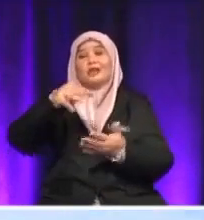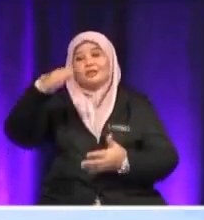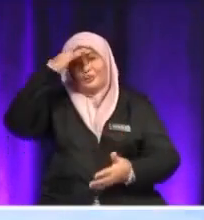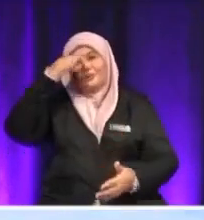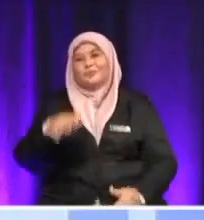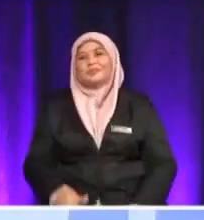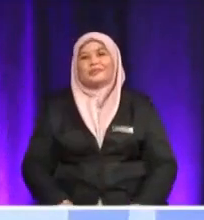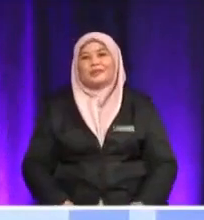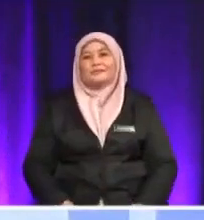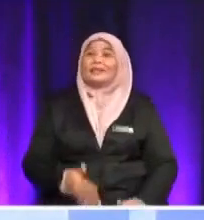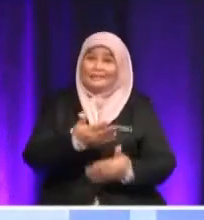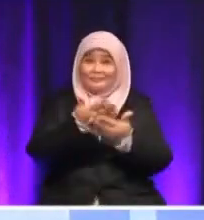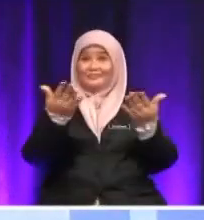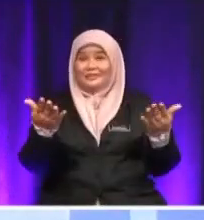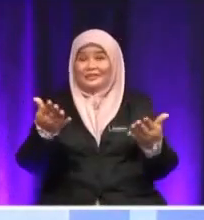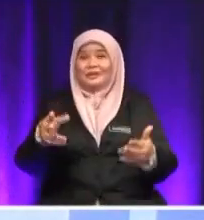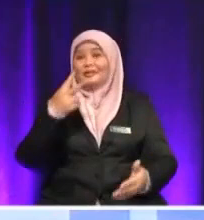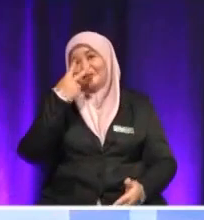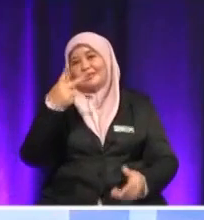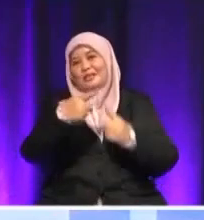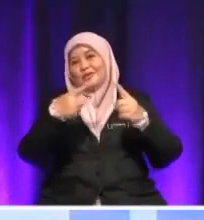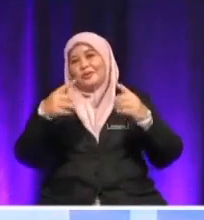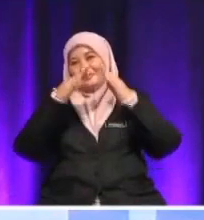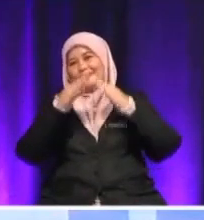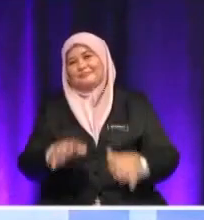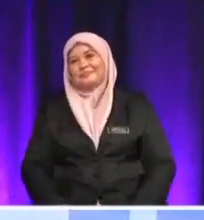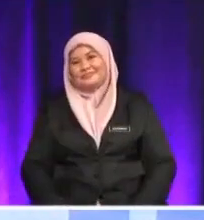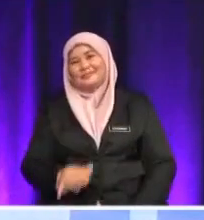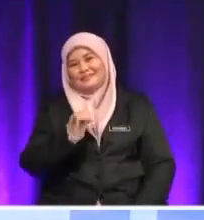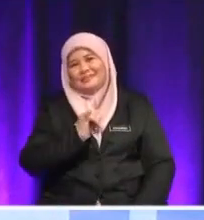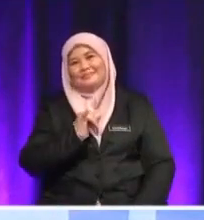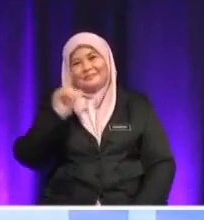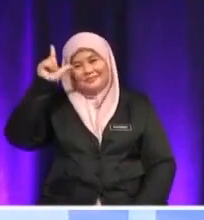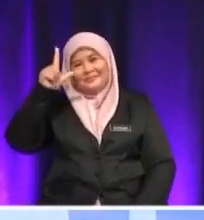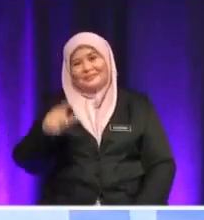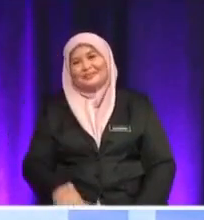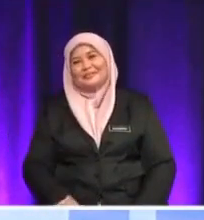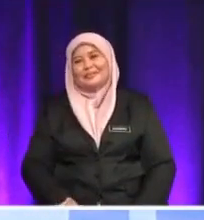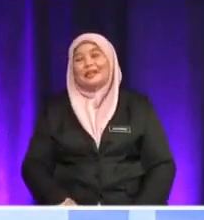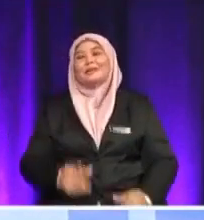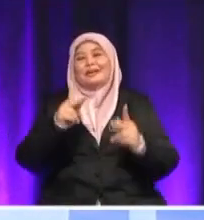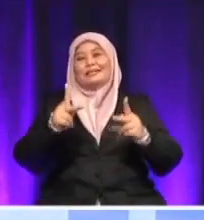juga kepada anda yang menonton dari rumah. Saya Luqman Hakim, mohon izin undur diri. Ada rezeki,